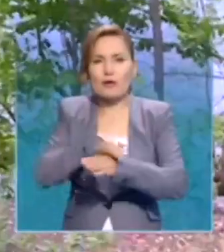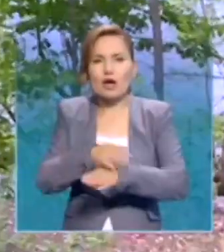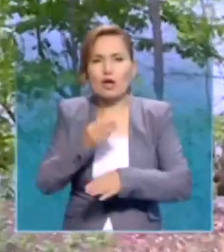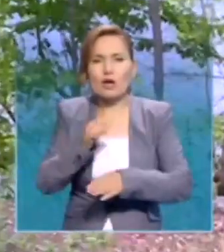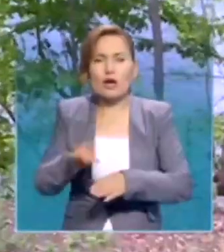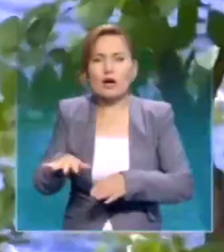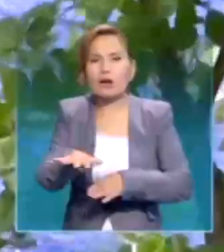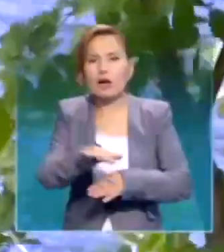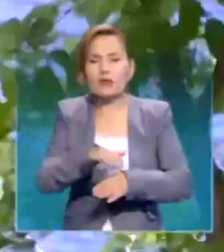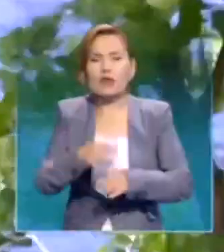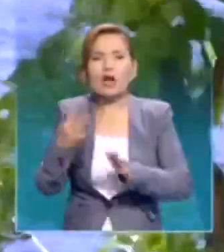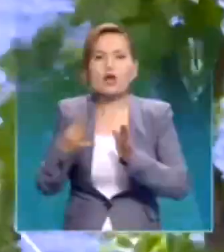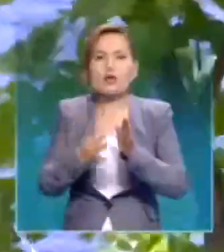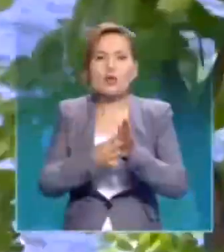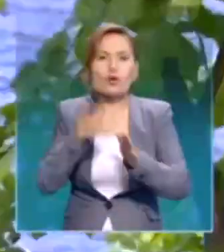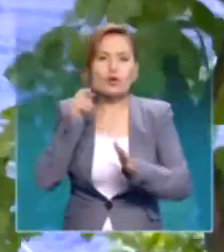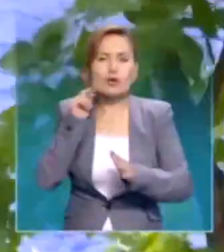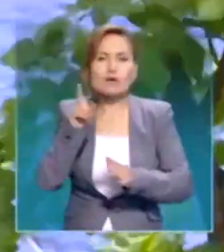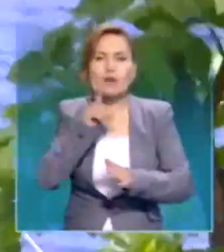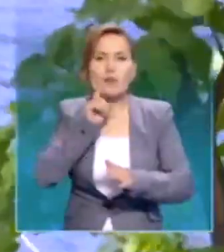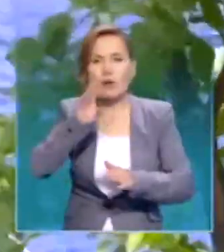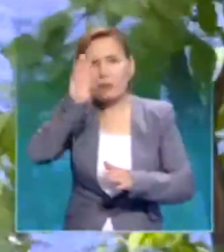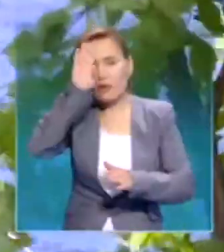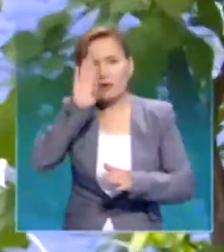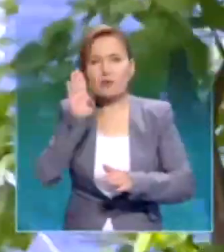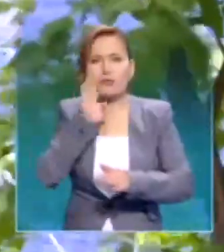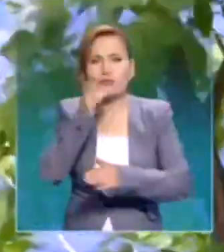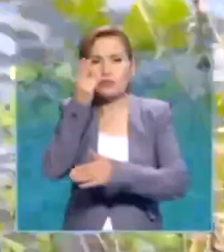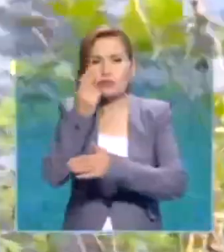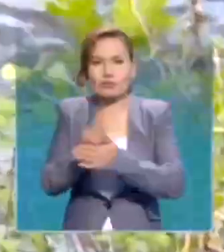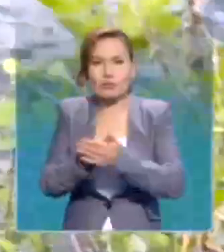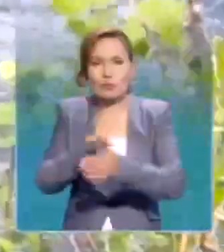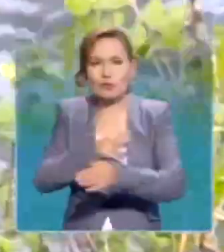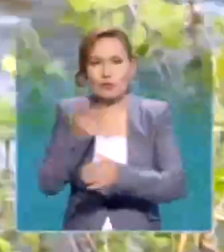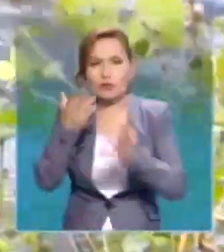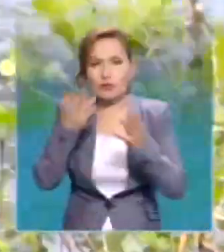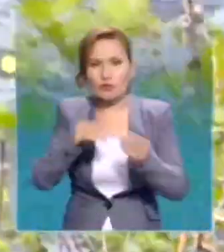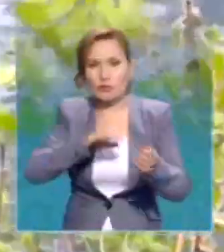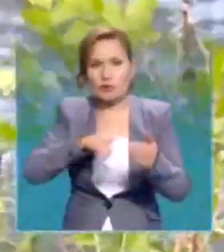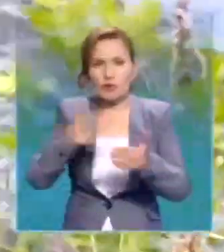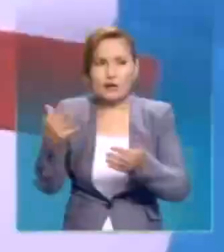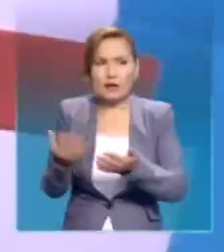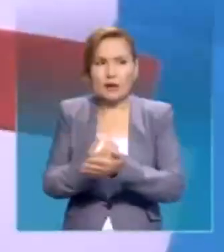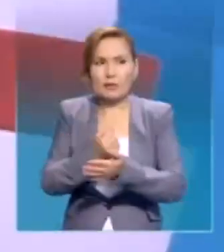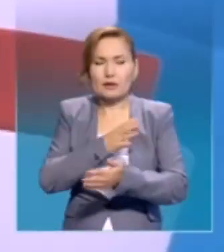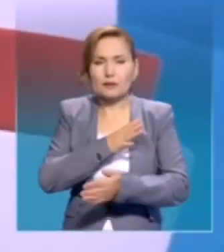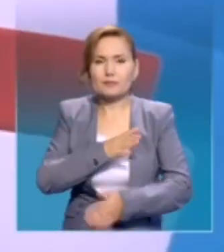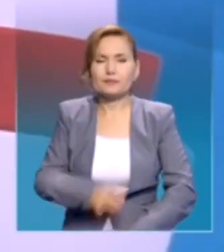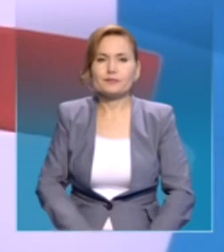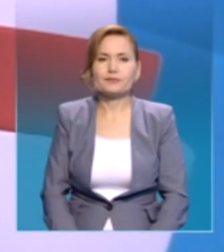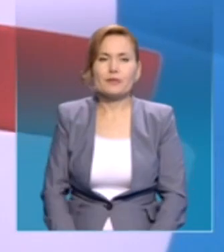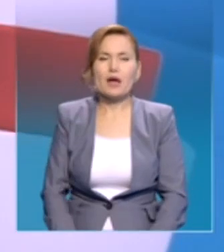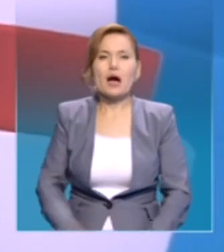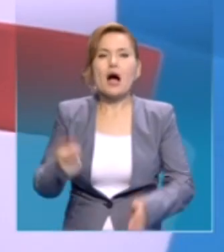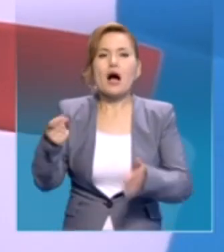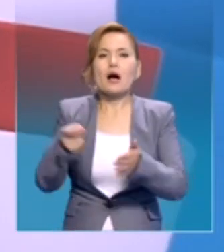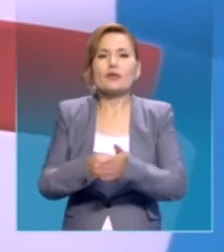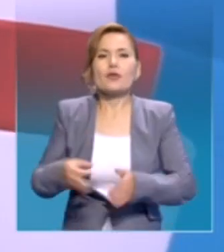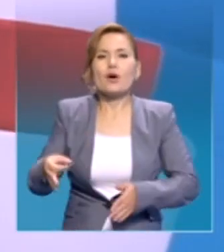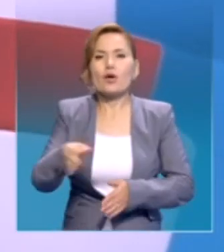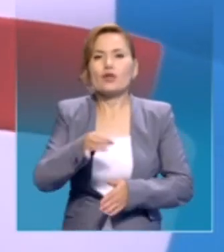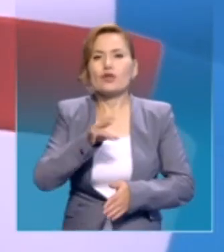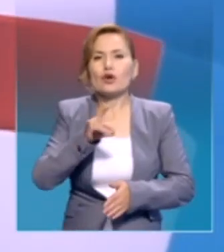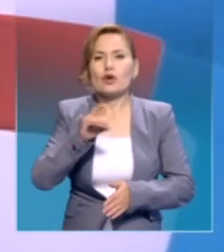толқын алып кеткен 9 жастағы баланың денесі 3 күннен кейін жағадан табылды. Қарағанды облысы